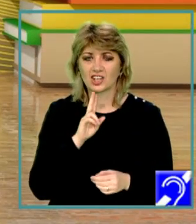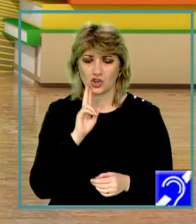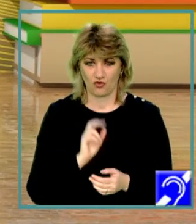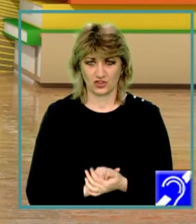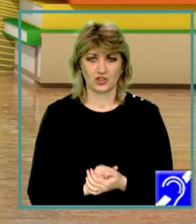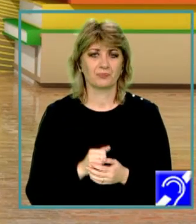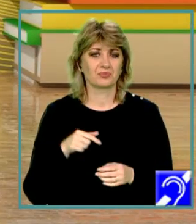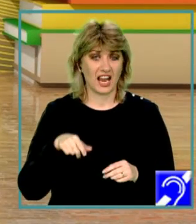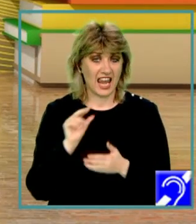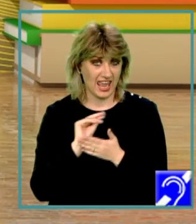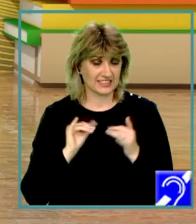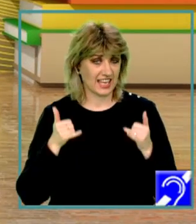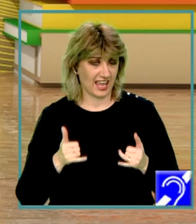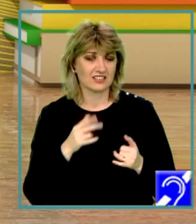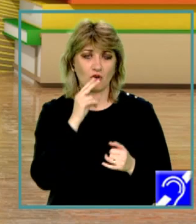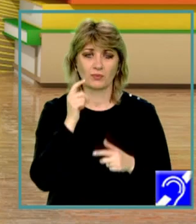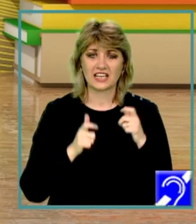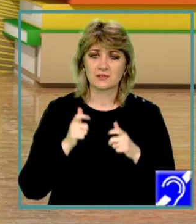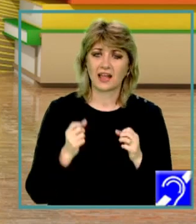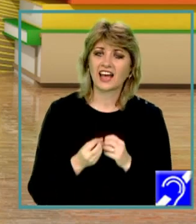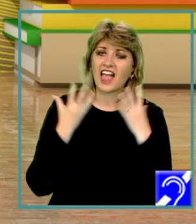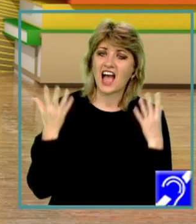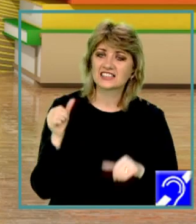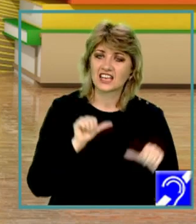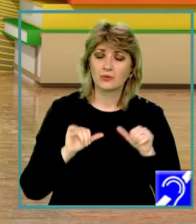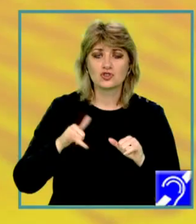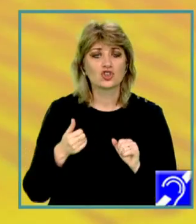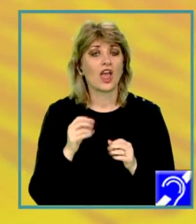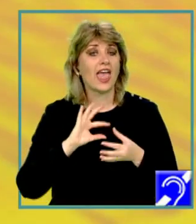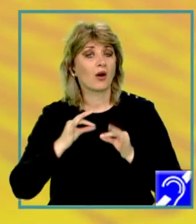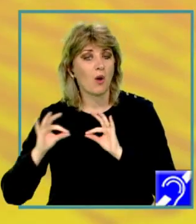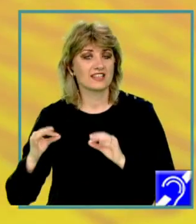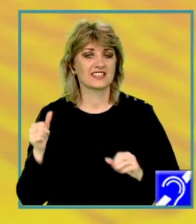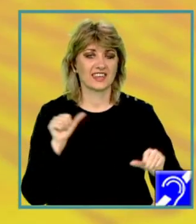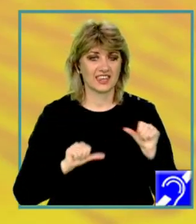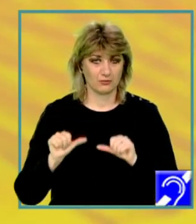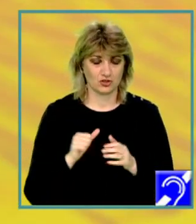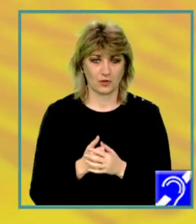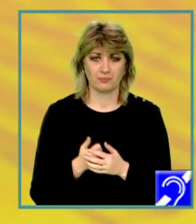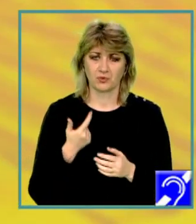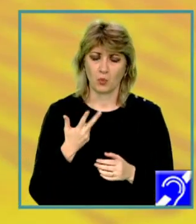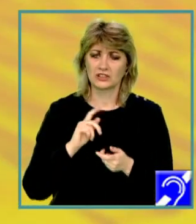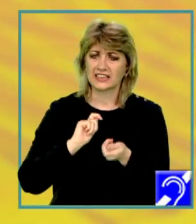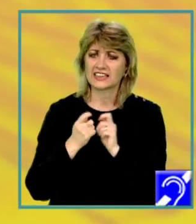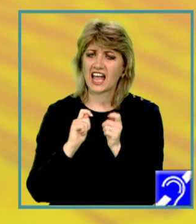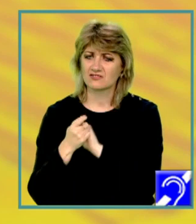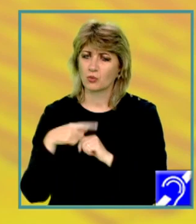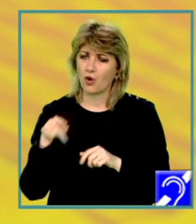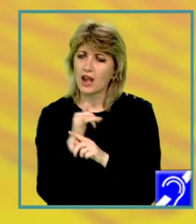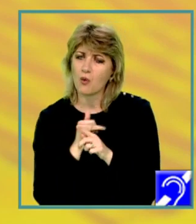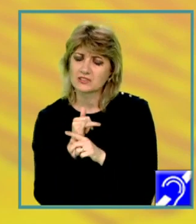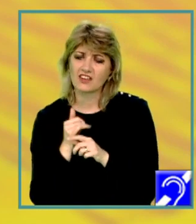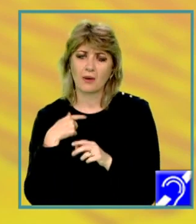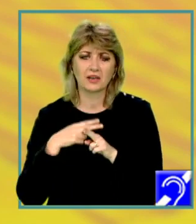cadrul lecției de astăzi vom vorbi despre reacții chimice și ecuații chimice mult din transformer Ela pe care le observăm în